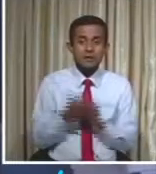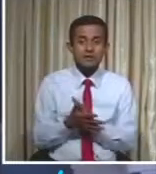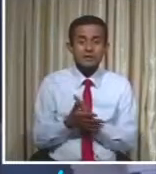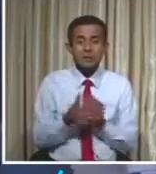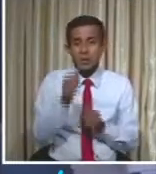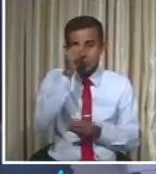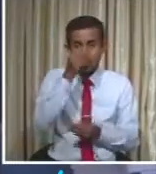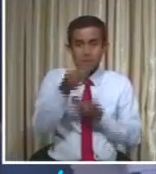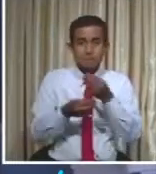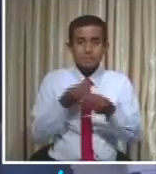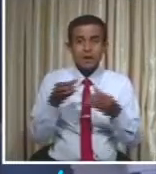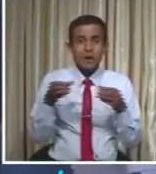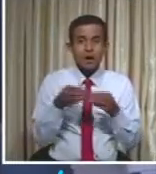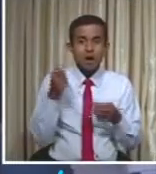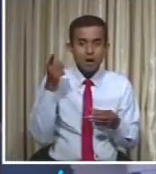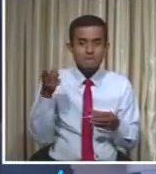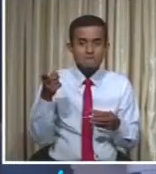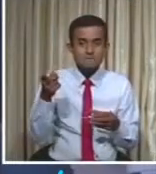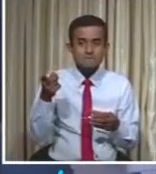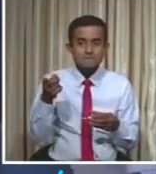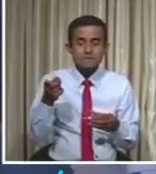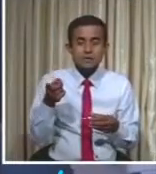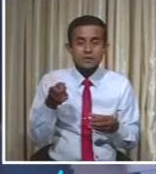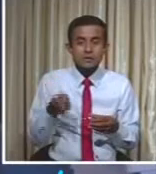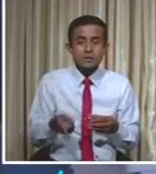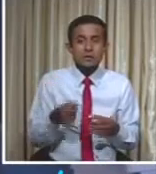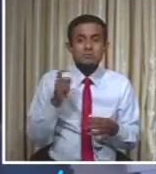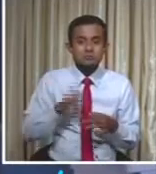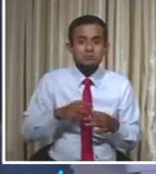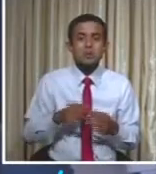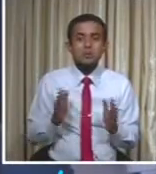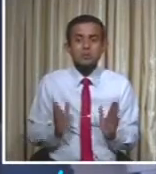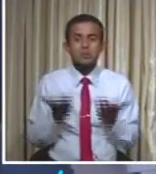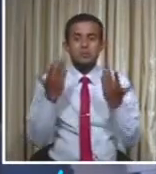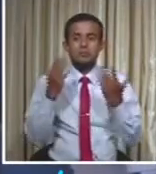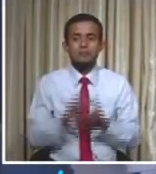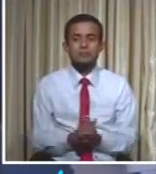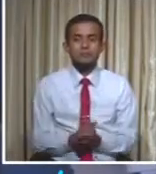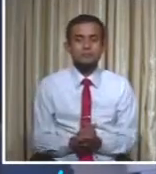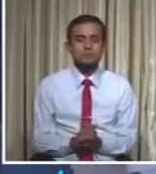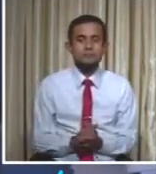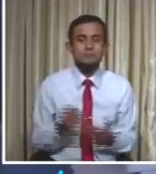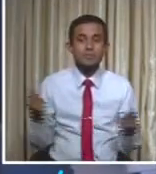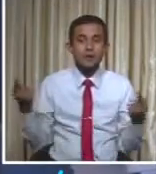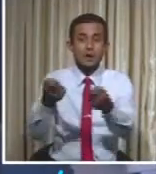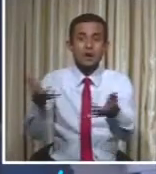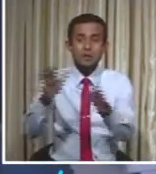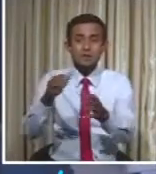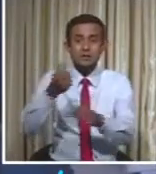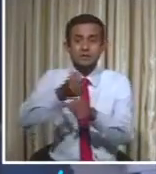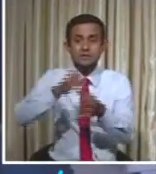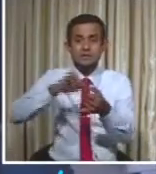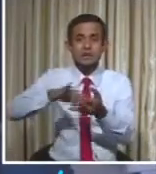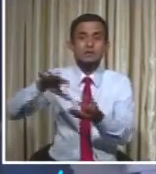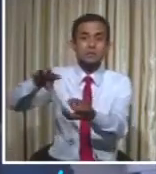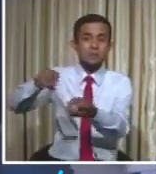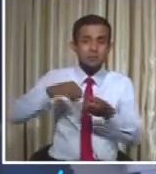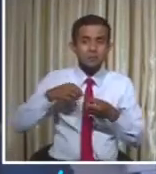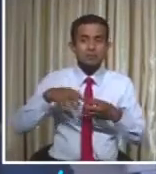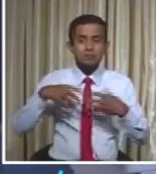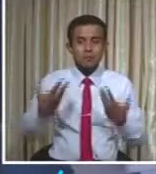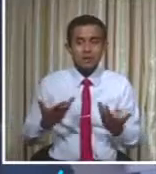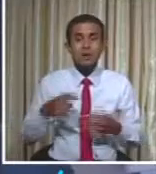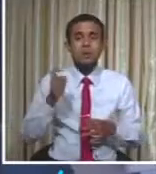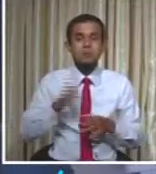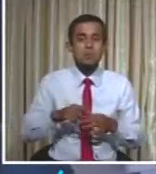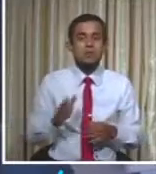ජාවාරම් කණ්ඩායමක් ඉන්නවා. ඒ නිසා ප්‍රශ්නයක් මතුවලා තියෙනවා. නැවෙන් ගෑස් ටික බා ගන්න බැරුණෙත් ඒ ප්‍රශ්න